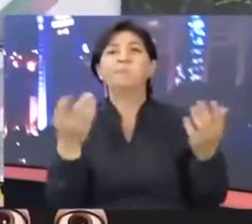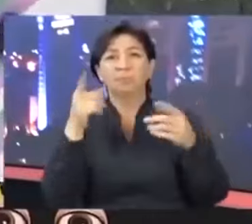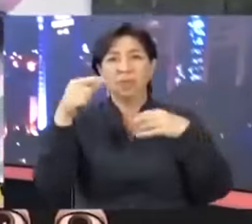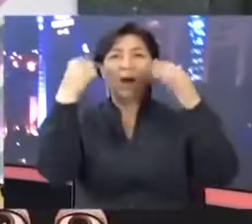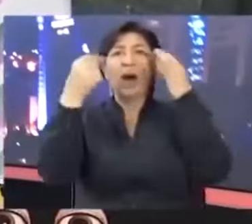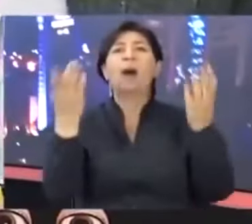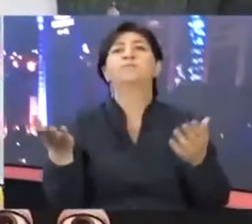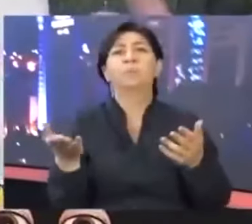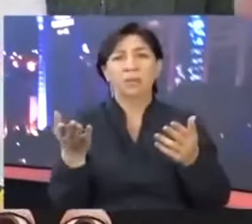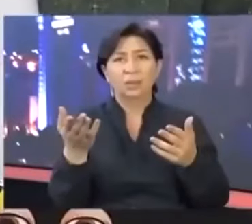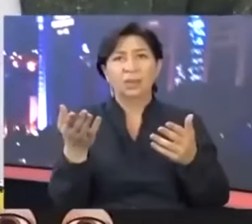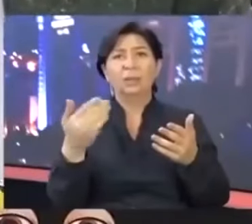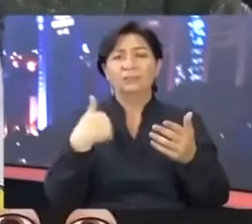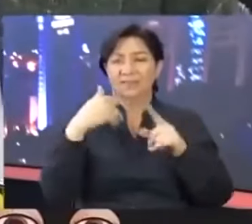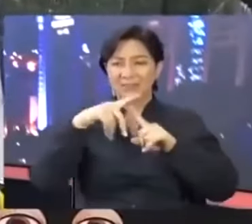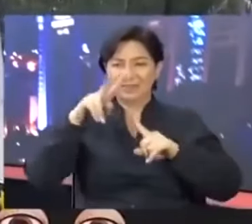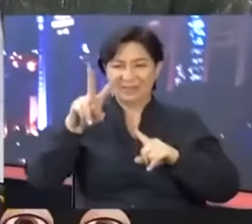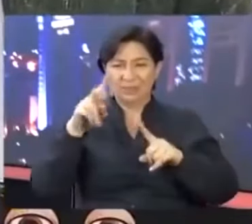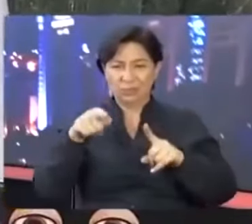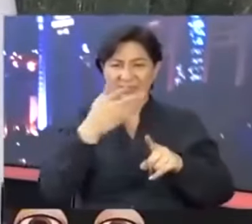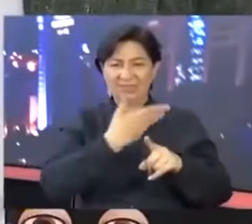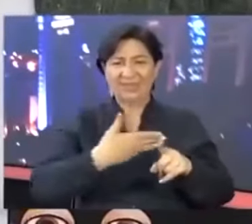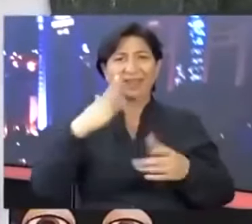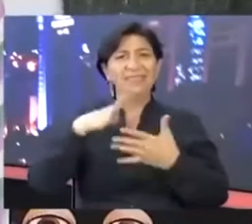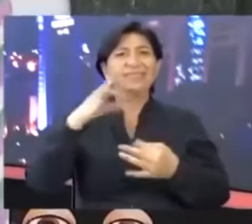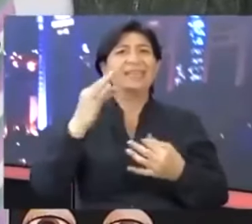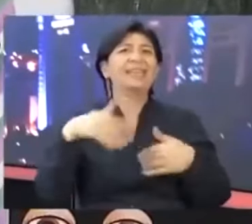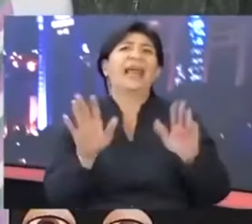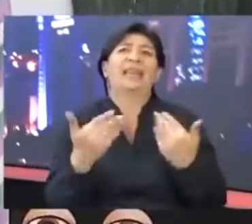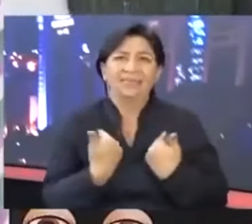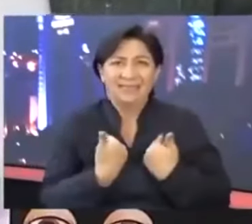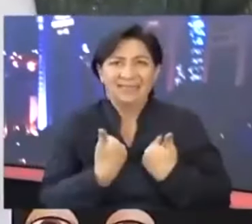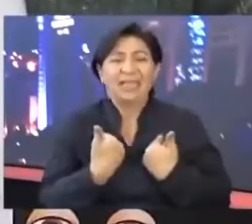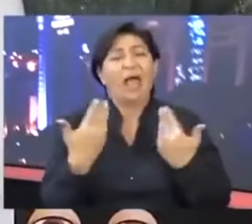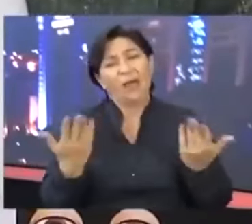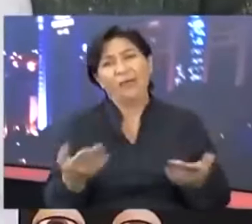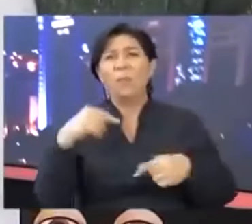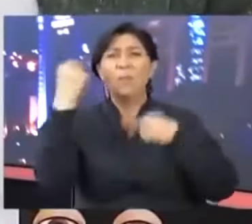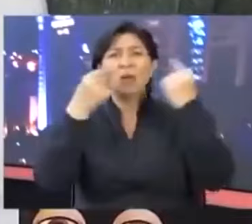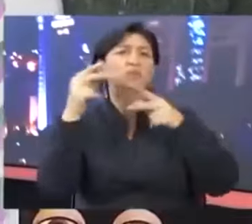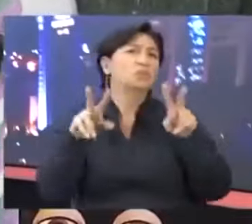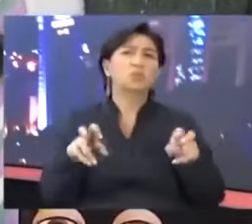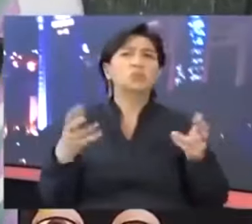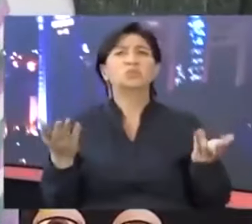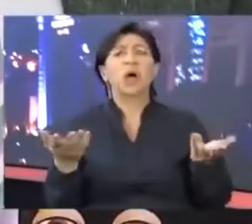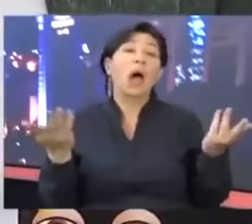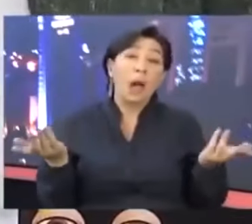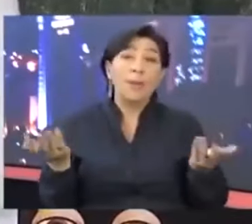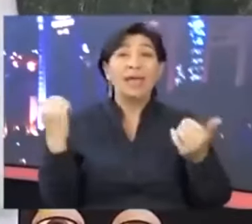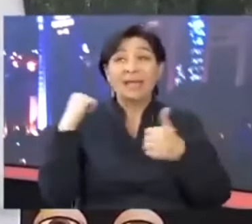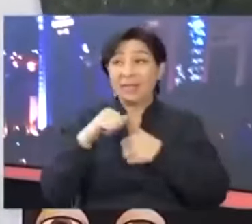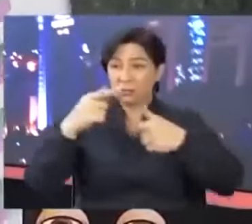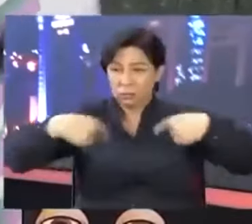makyaj yapmadınız Biz Eee televizyonda bunları seven insanlar değiliz işte Evet makyajsız oturuyoruz ama yine de işte